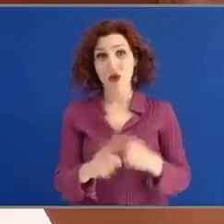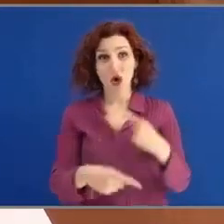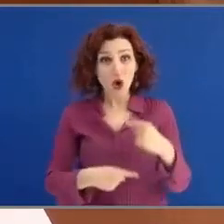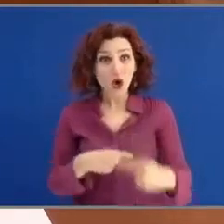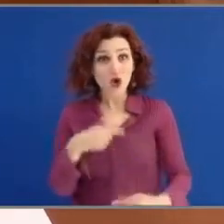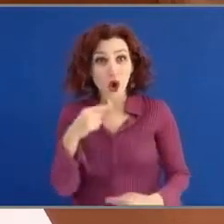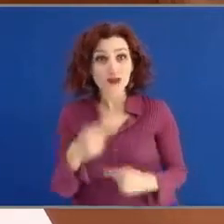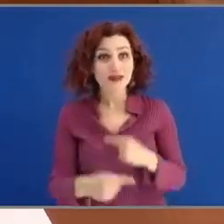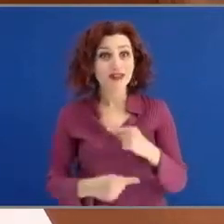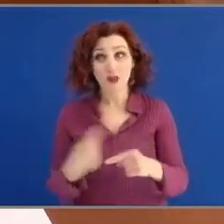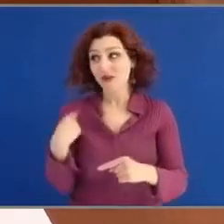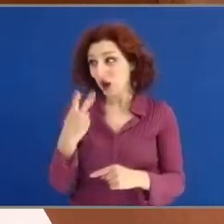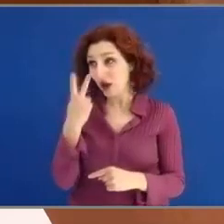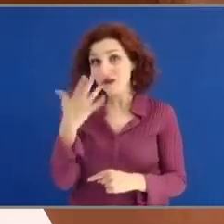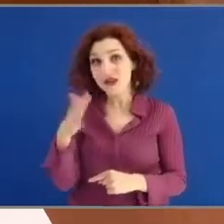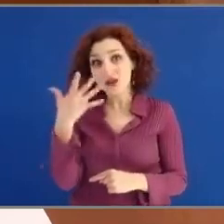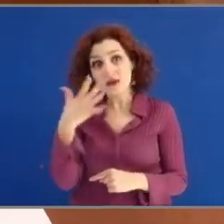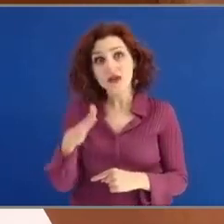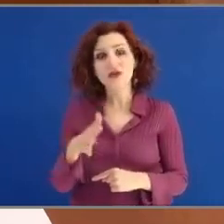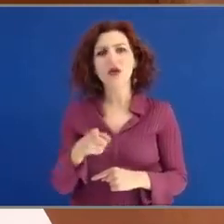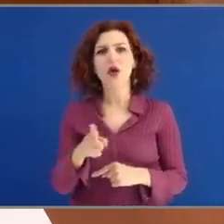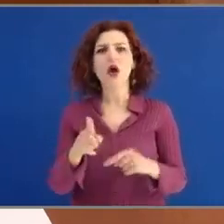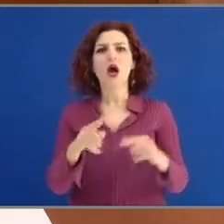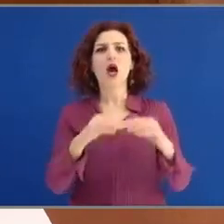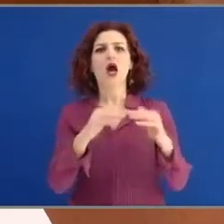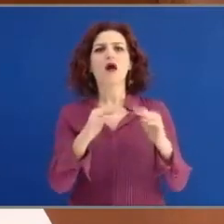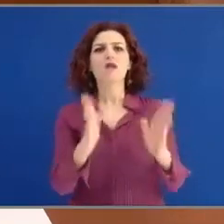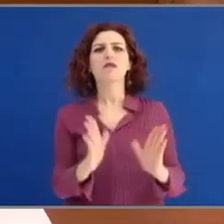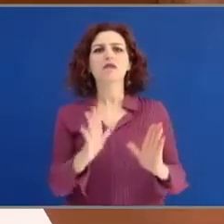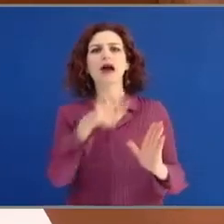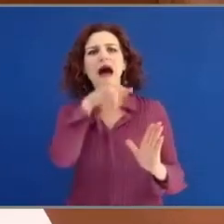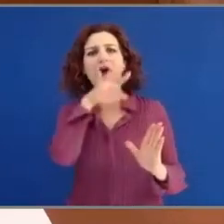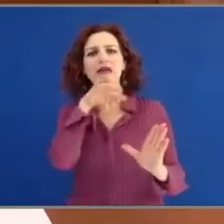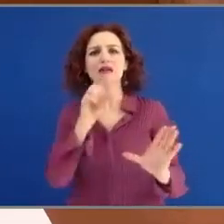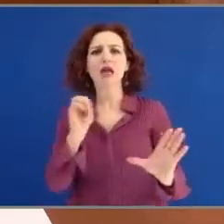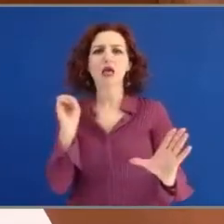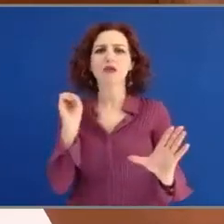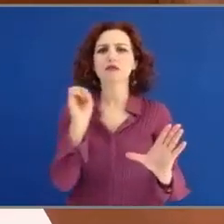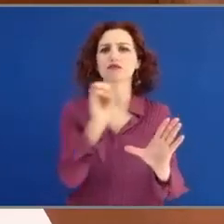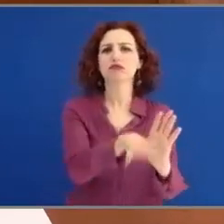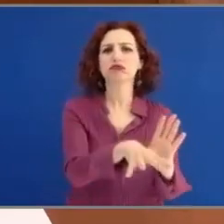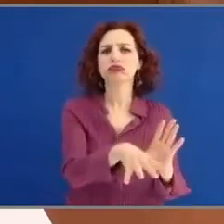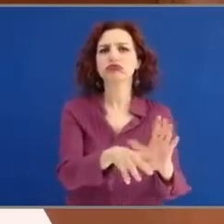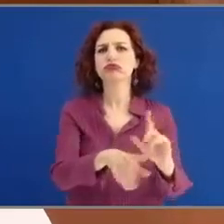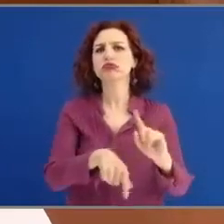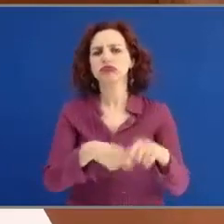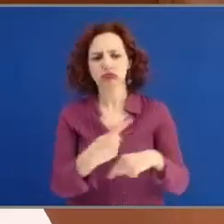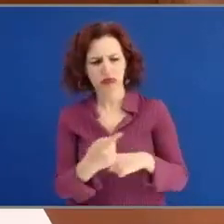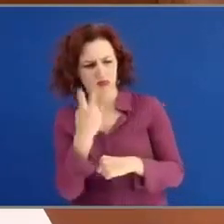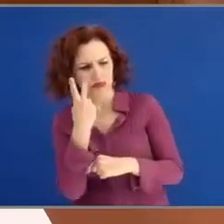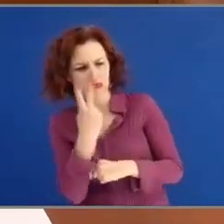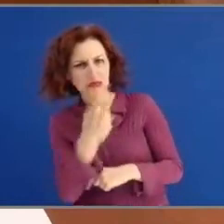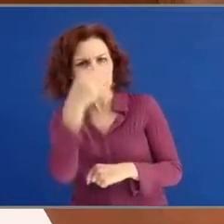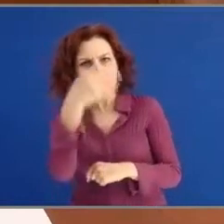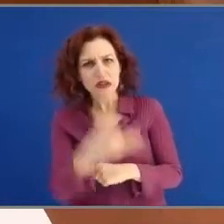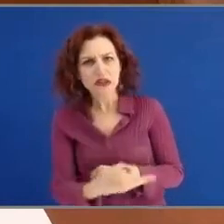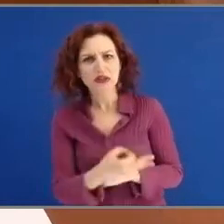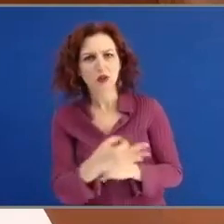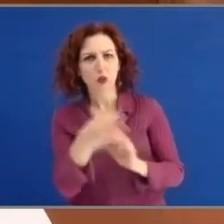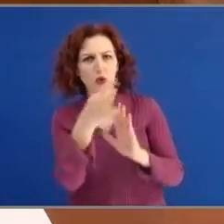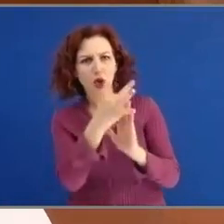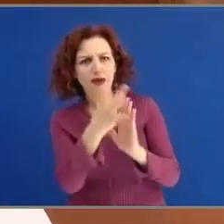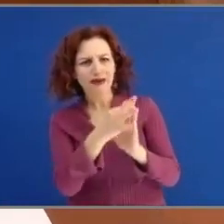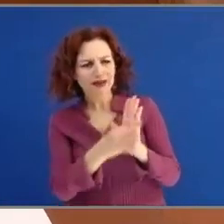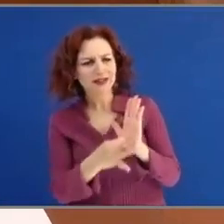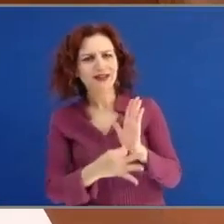avere dei luoghi nei quali si mettono gli anziani senza che si sappia o si abbiano dei criteri certi, stabiliti, dei